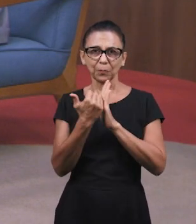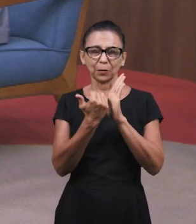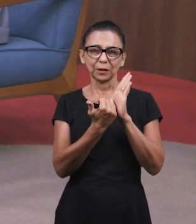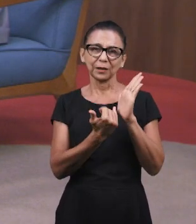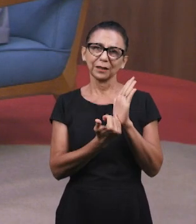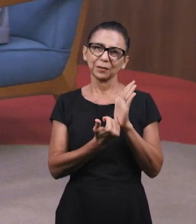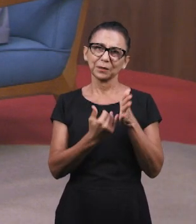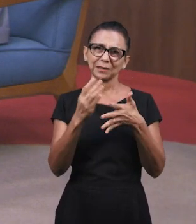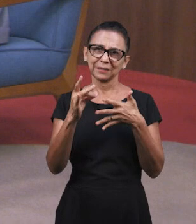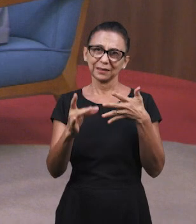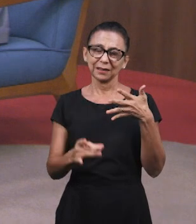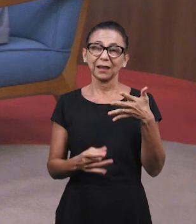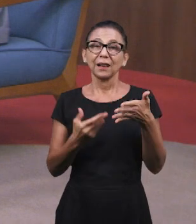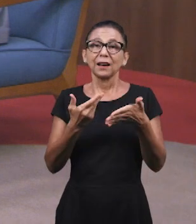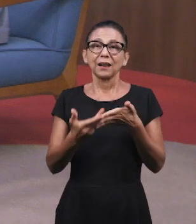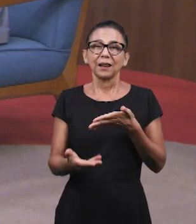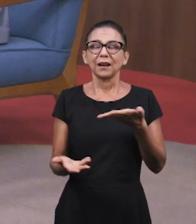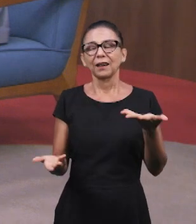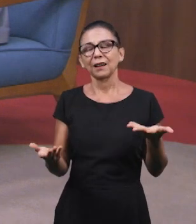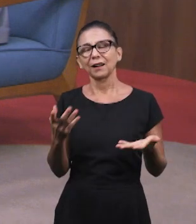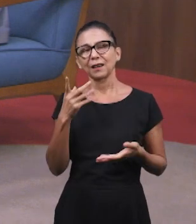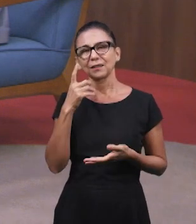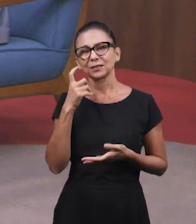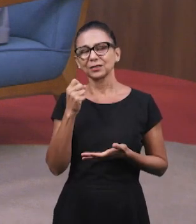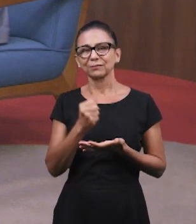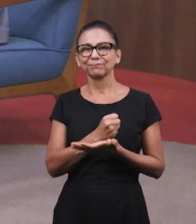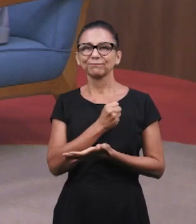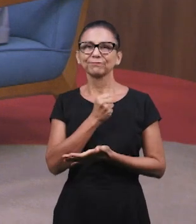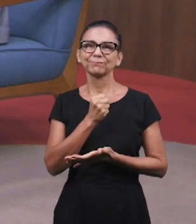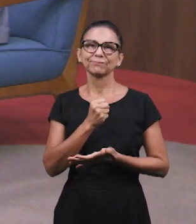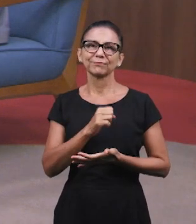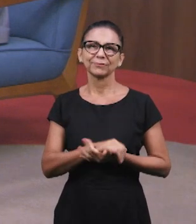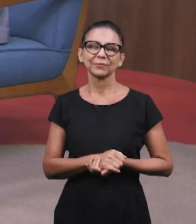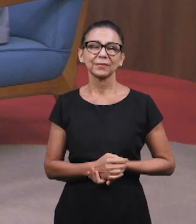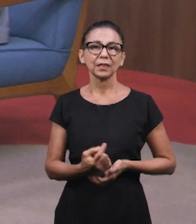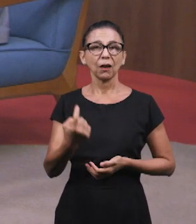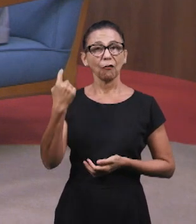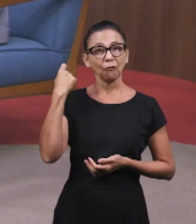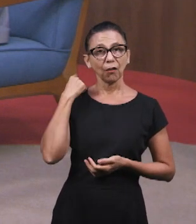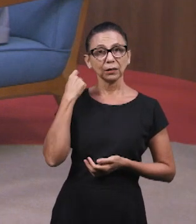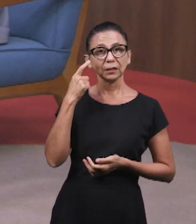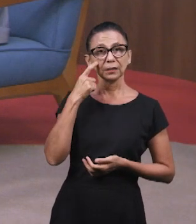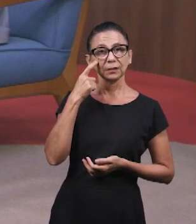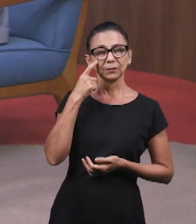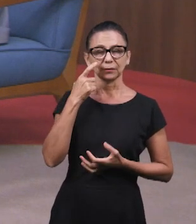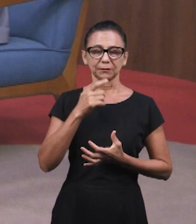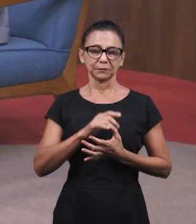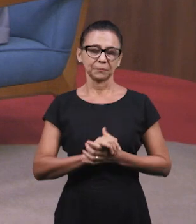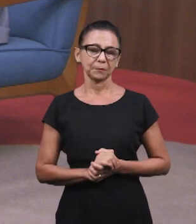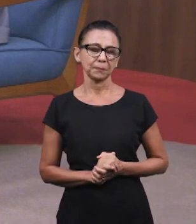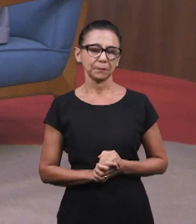sommes en train de parler sur ce sujet, aborder des détails. Maintenant, nous voyons